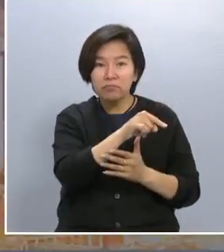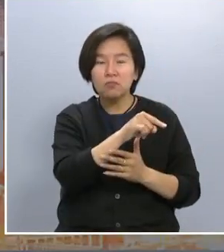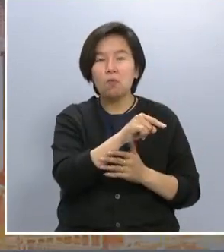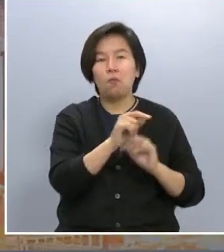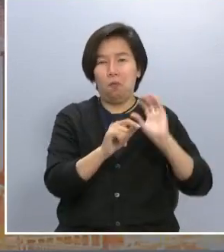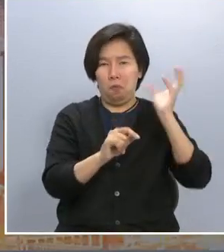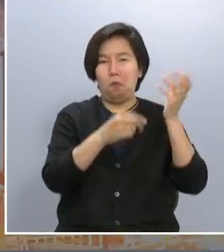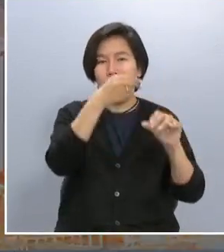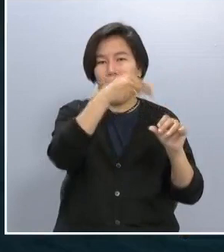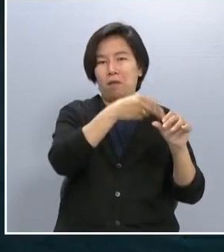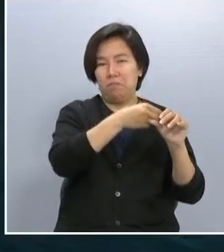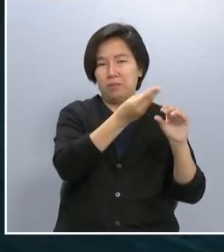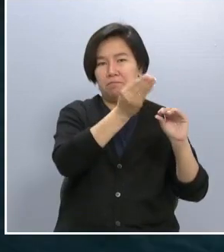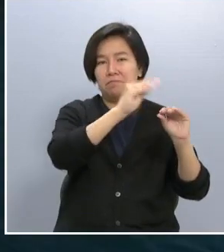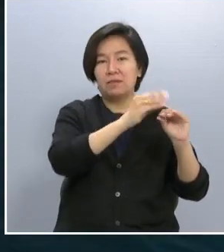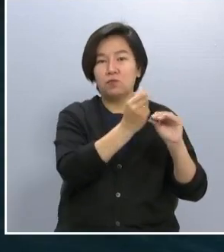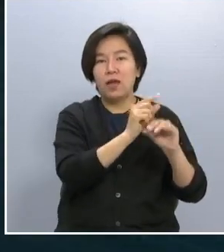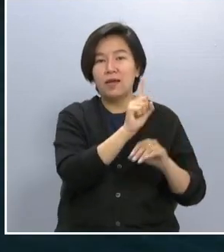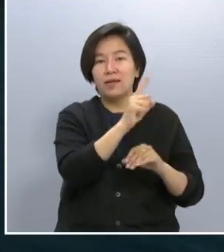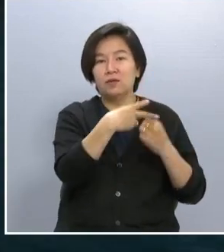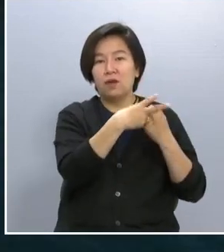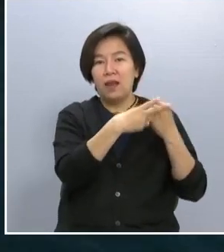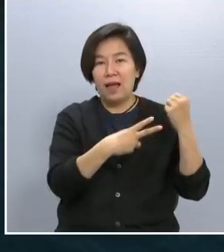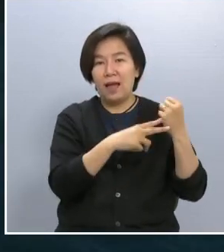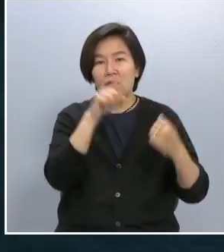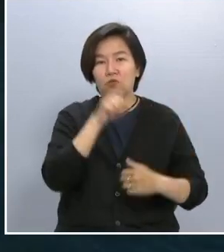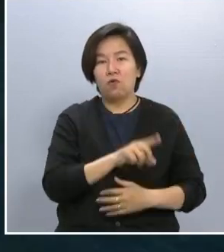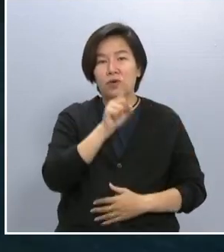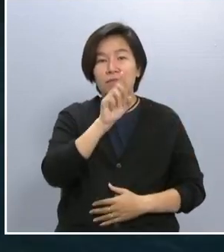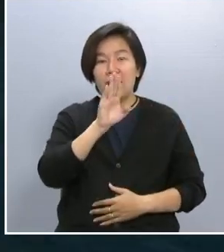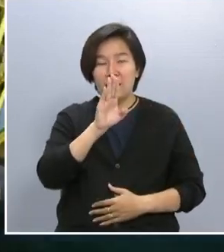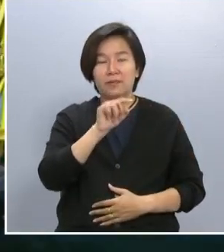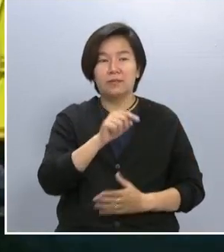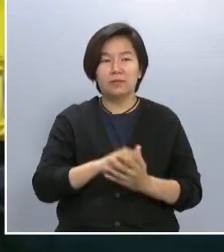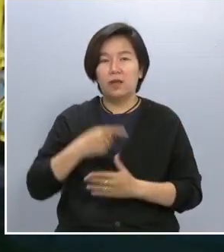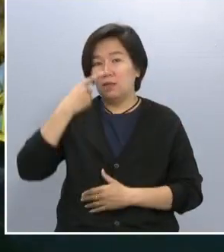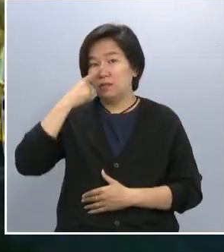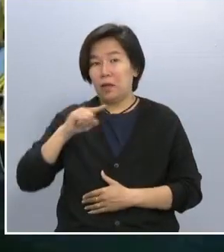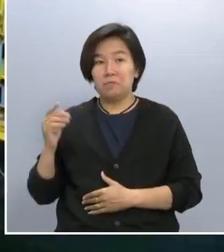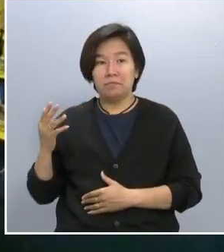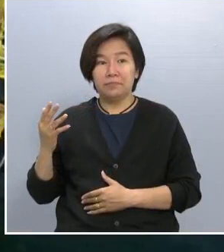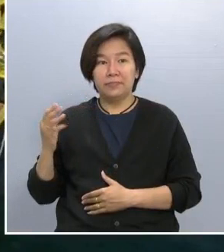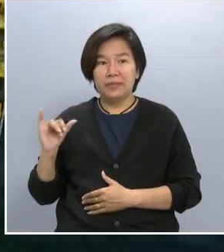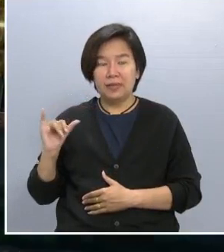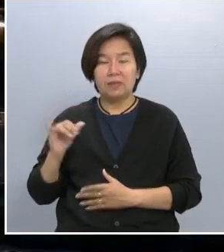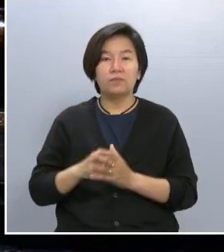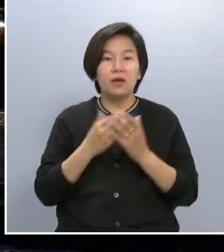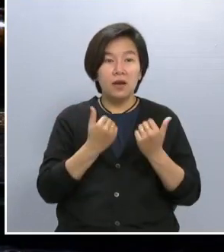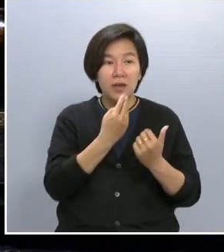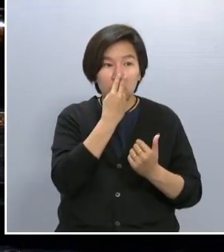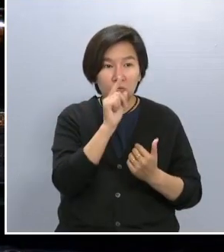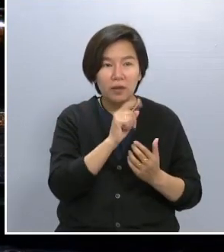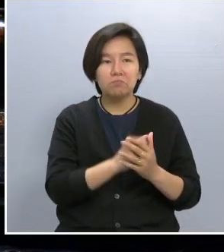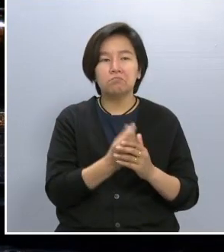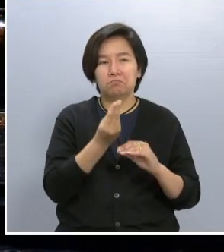ปรับตัวสูงขึ้นกว่า 1ดอลลาร์ต่อบาร์เรลค่ะอย่างสัญญาน้ำมันดิบเบนซ์ส่งมอบเดือนมิถุนายนเพิ่มขึ้น 1.29ดอลลาร์